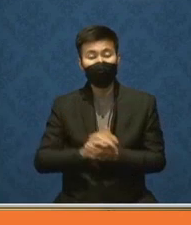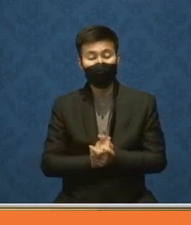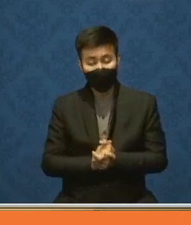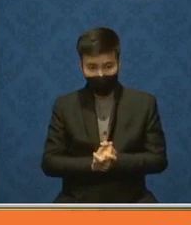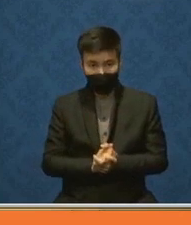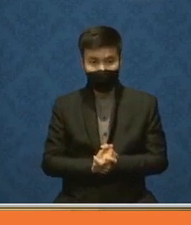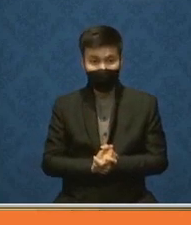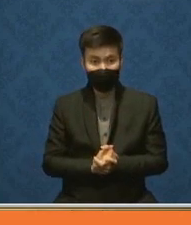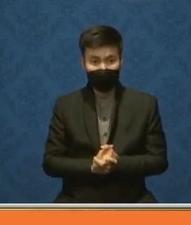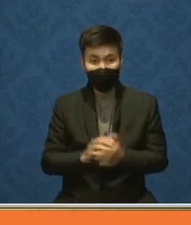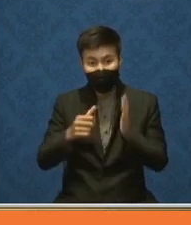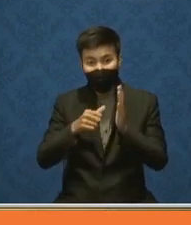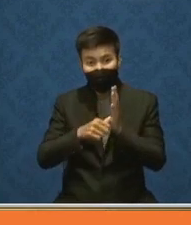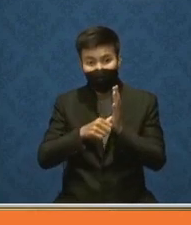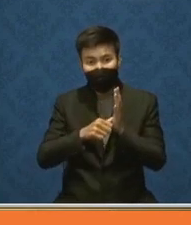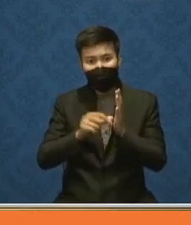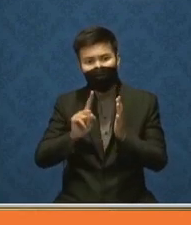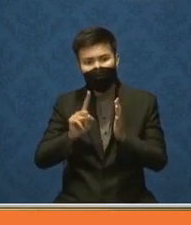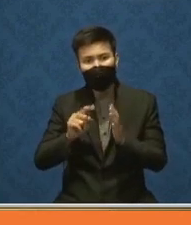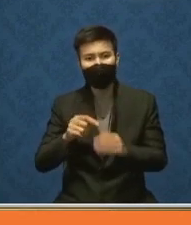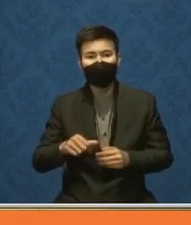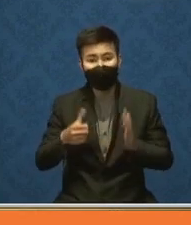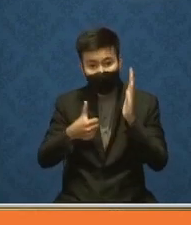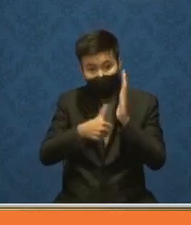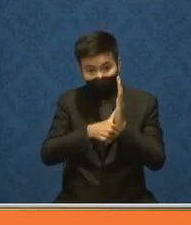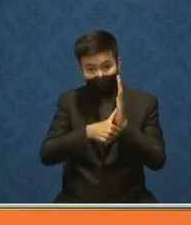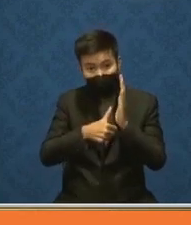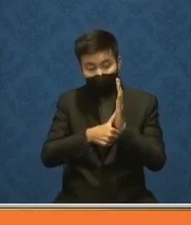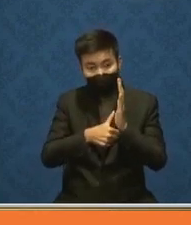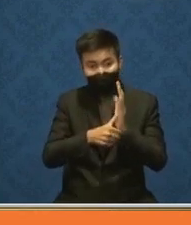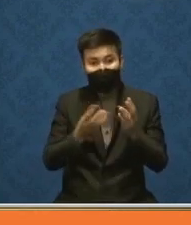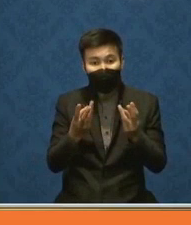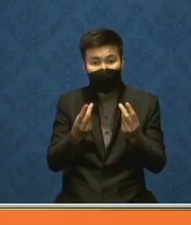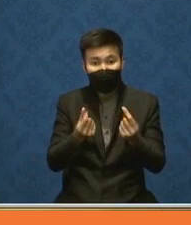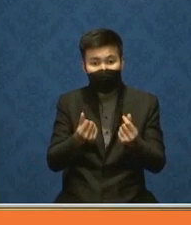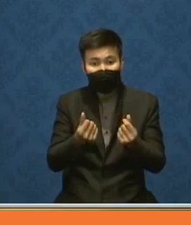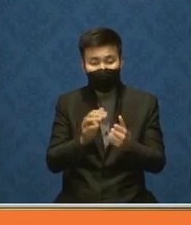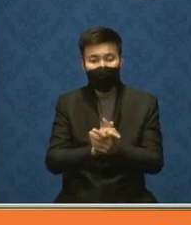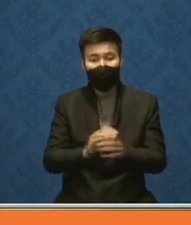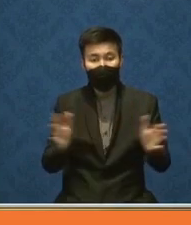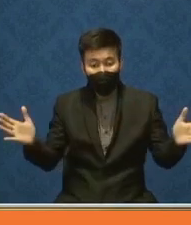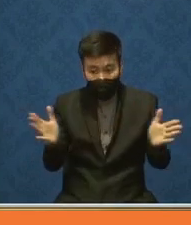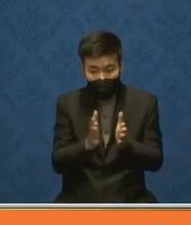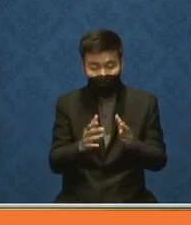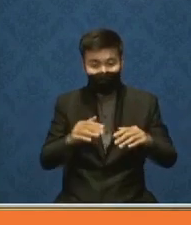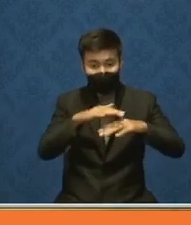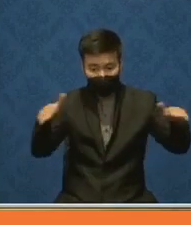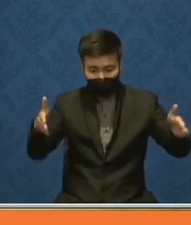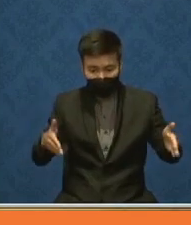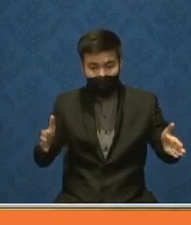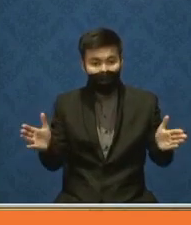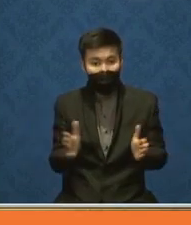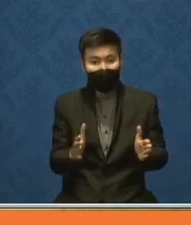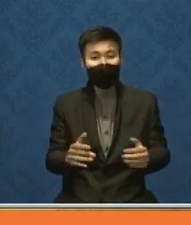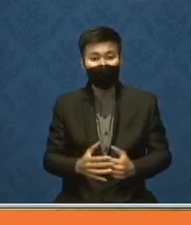ใหม่ๆลำดับแรกครับคือการแก้ไขภาษีที่ดินครับคือให้มีภาษีที่ดินแบบรวมแปลงครับ